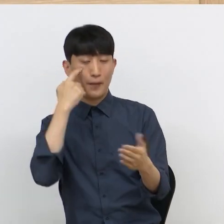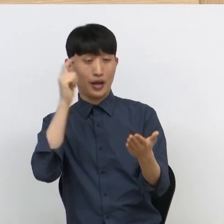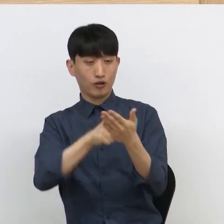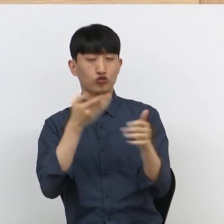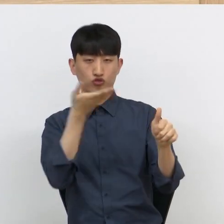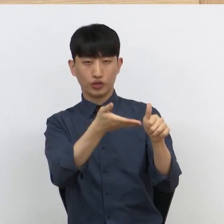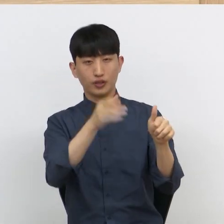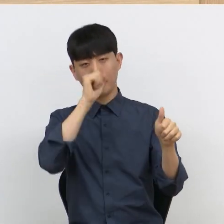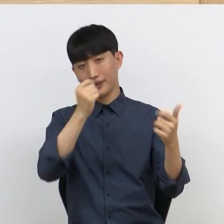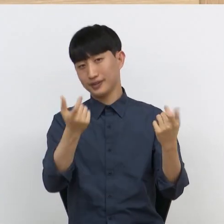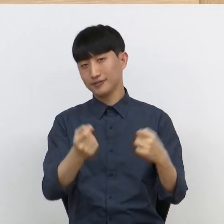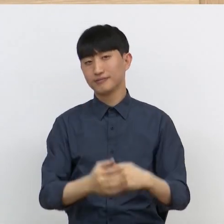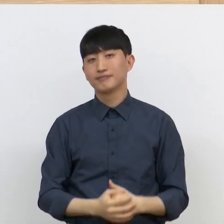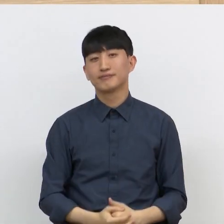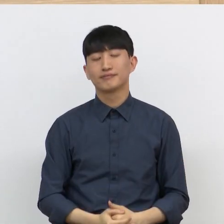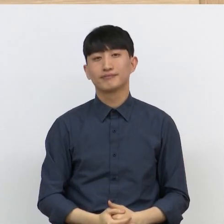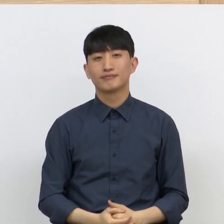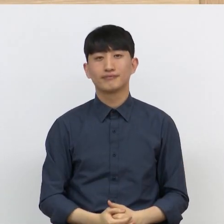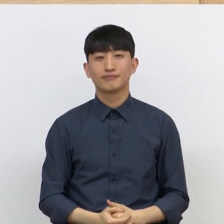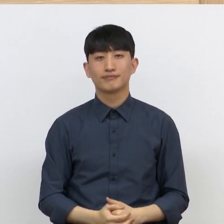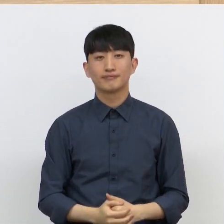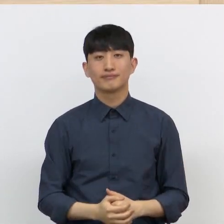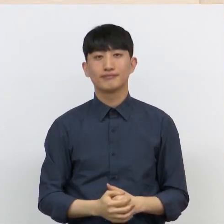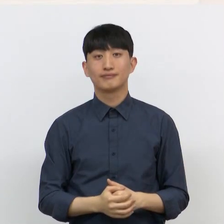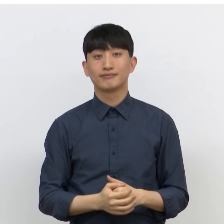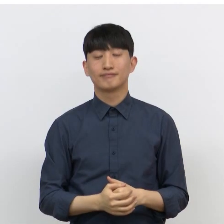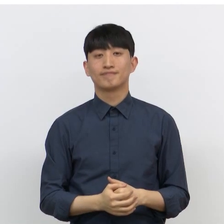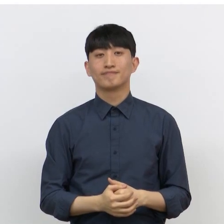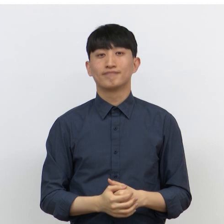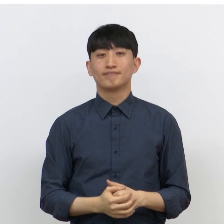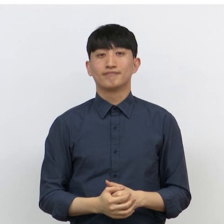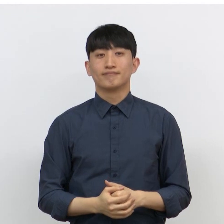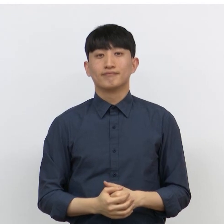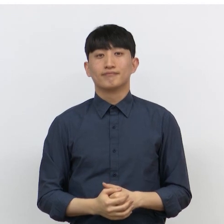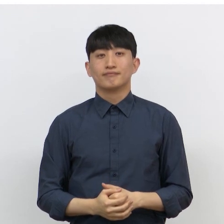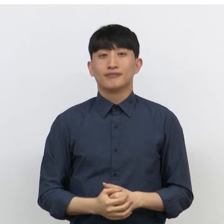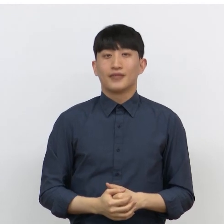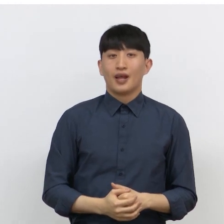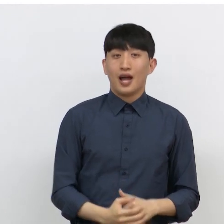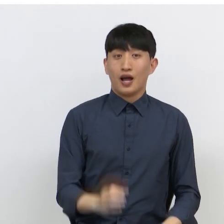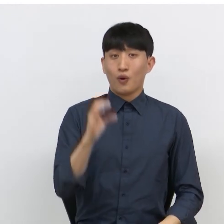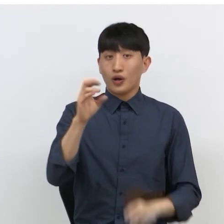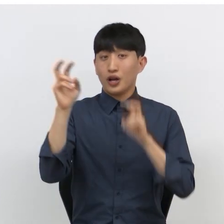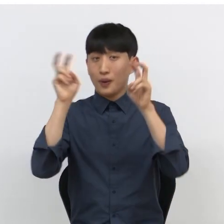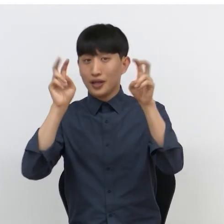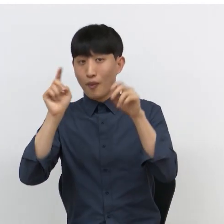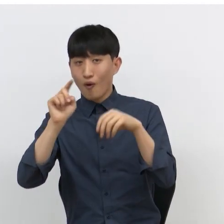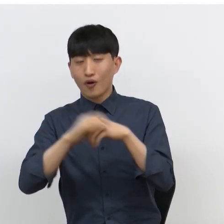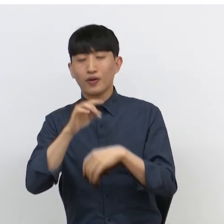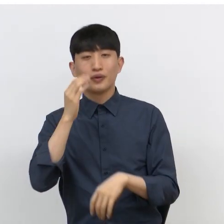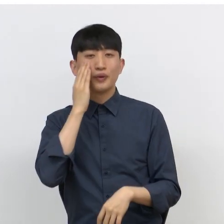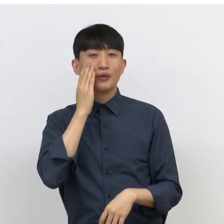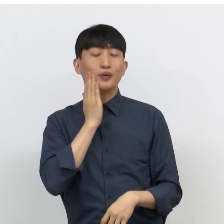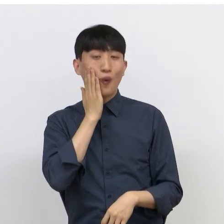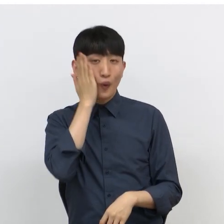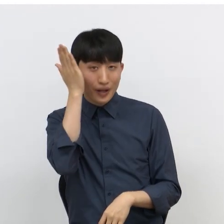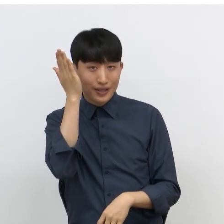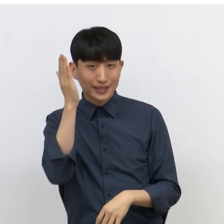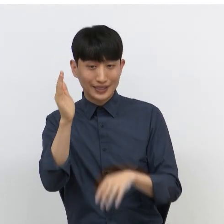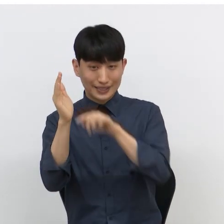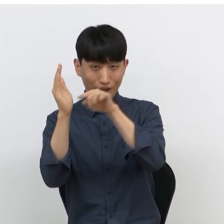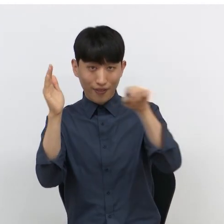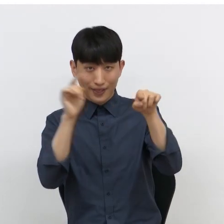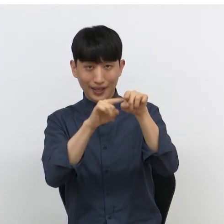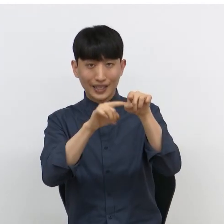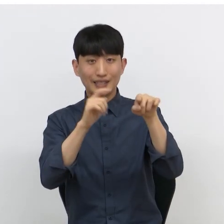바람직합니다. 자, 그래서 이제 아까 제가 계속 코클리어 같은 경우 녹색 선이 이제 바로 T레벨이라고 하는